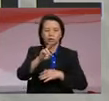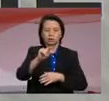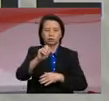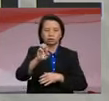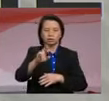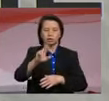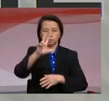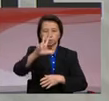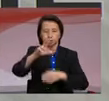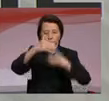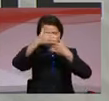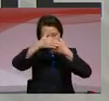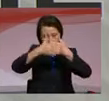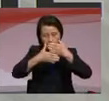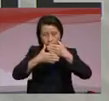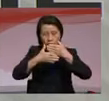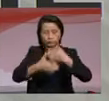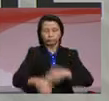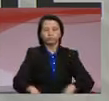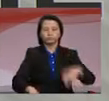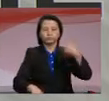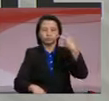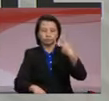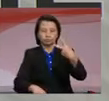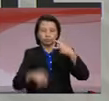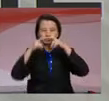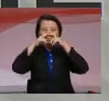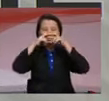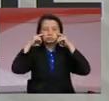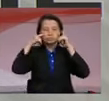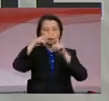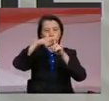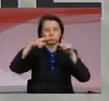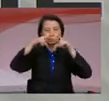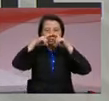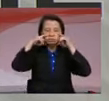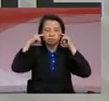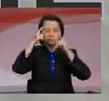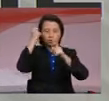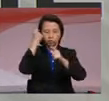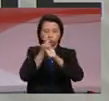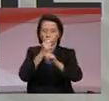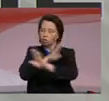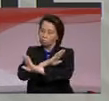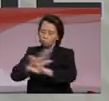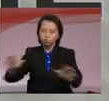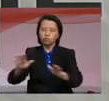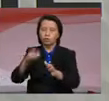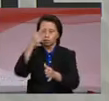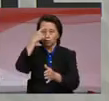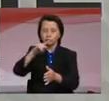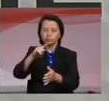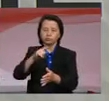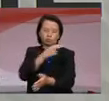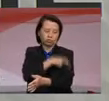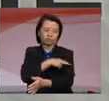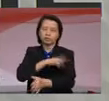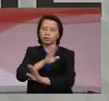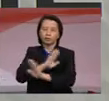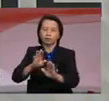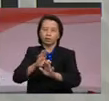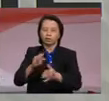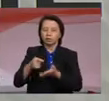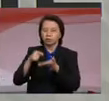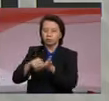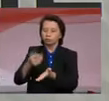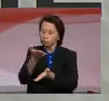three-ply mask. Yang kedua, penggunaan pelitup separuh muka bagi tujuan bukan perubatan adalah disyorkan